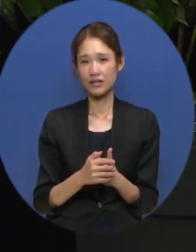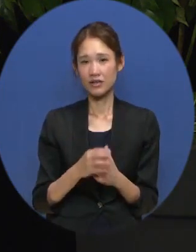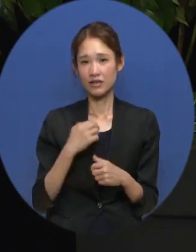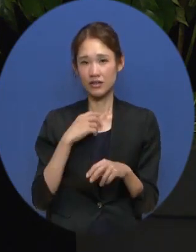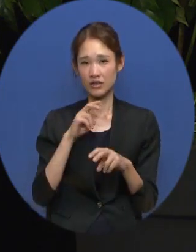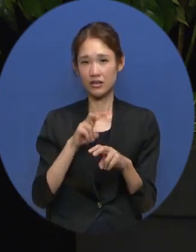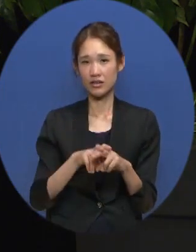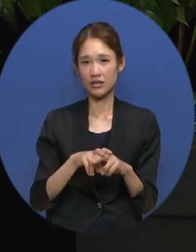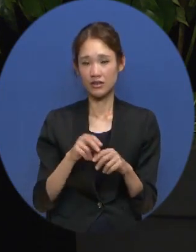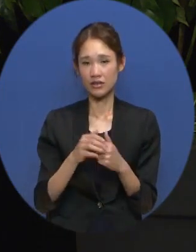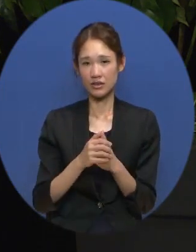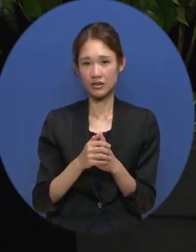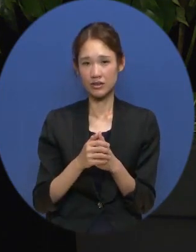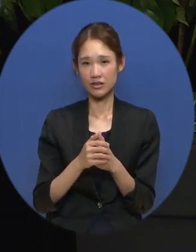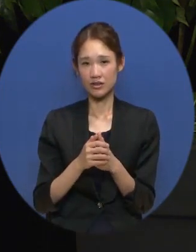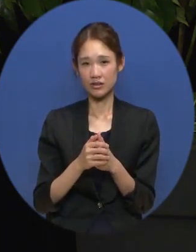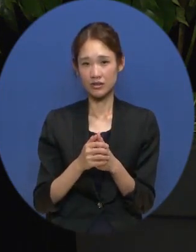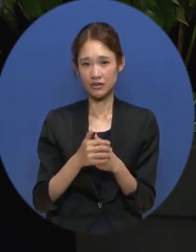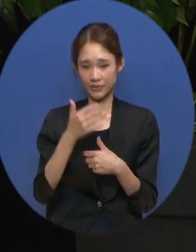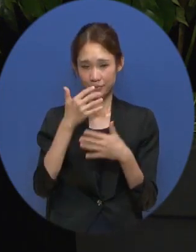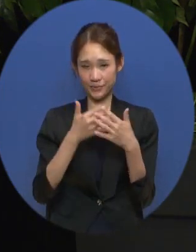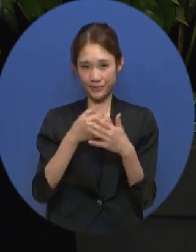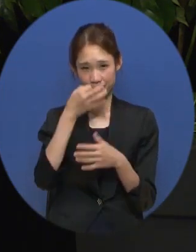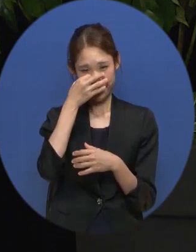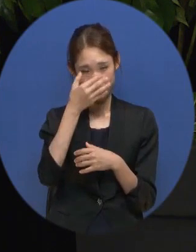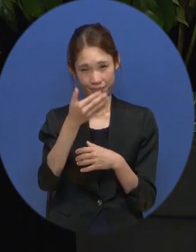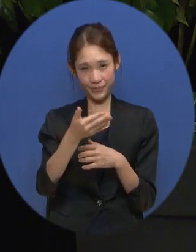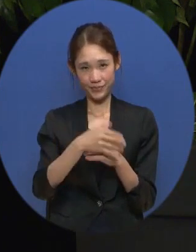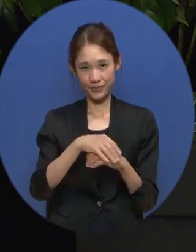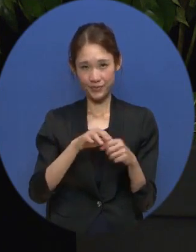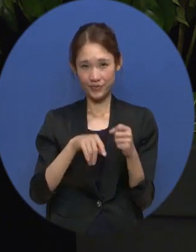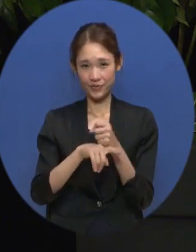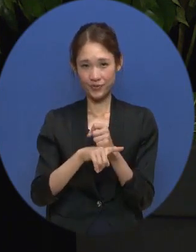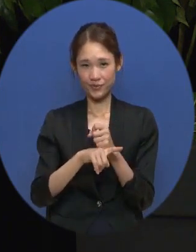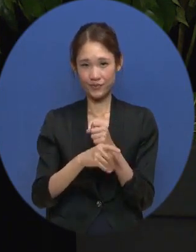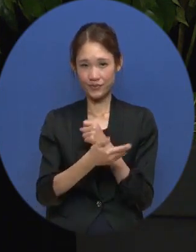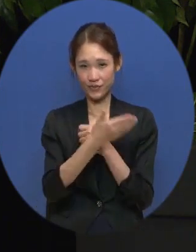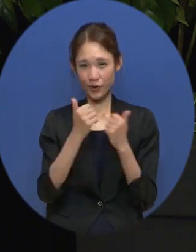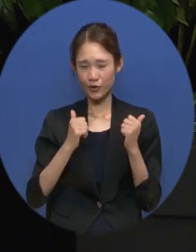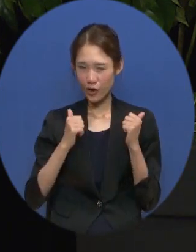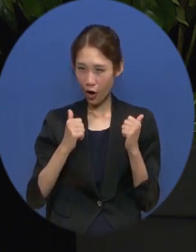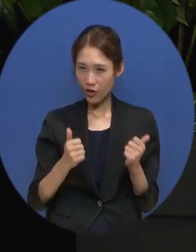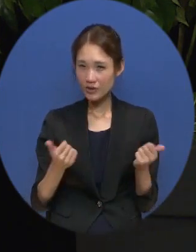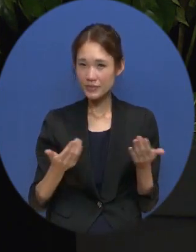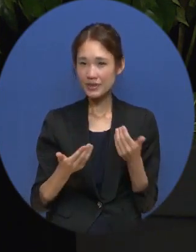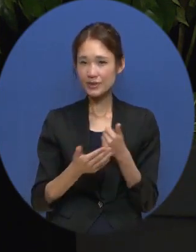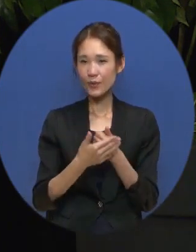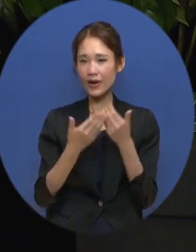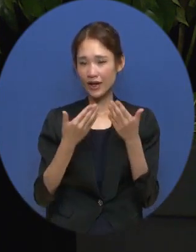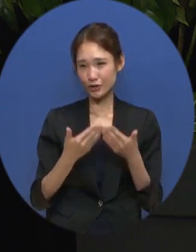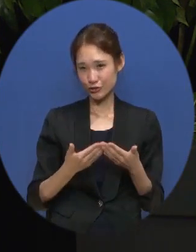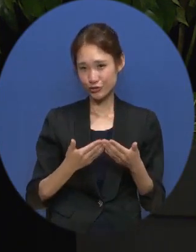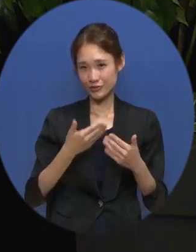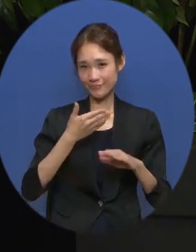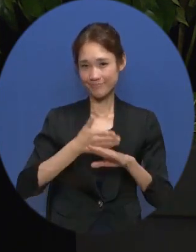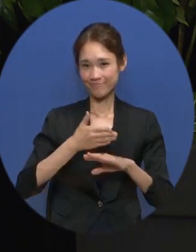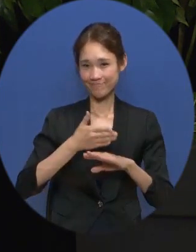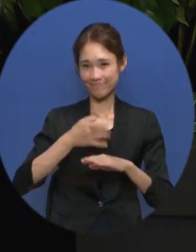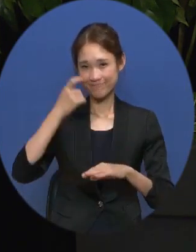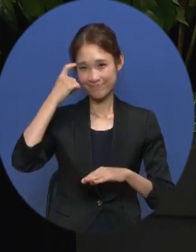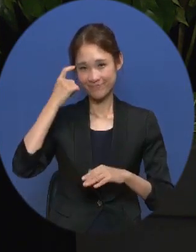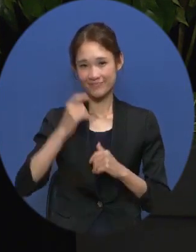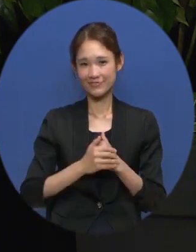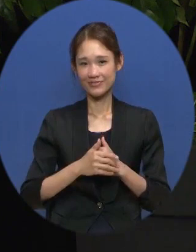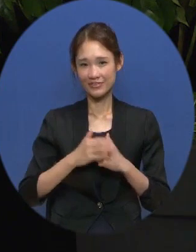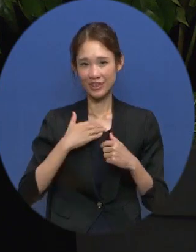제가 이 자리에 나 있는 거는 모두 여러분이 열심히 해주신 덕분이기 때문이라고 생각을 해요.